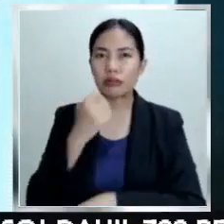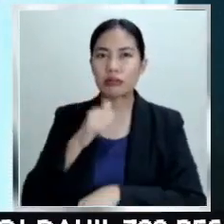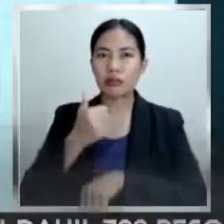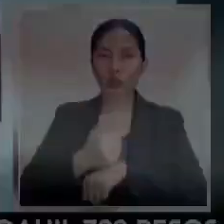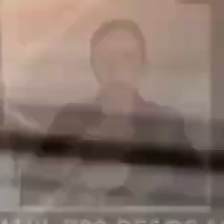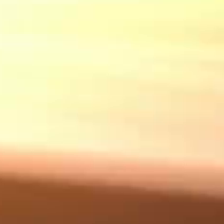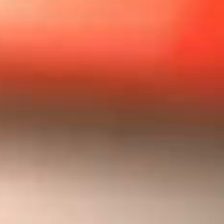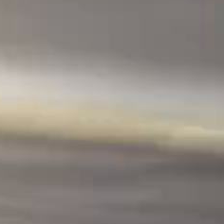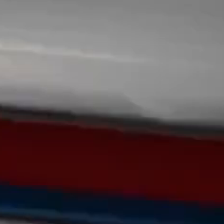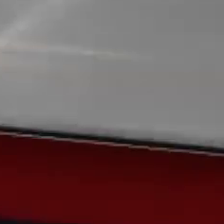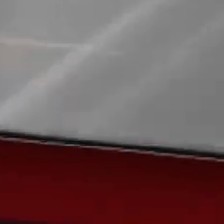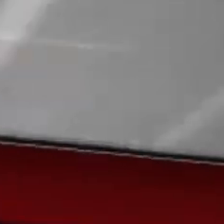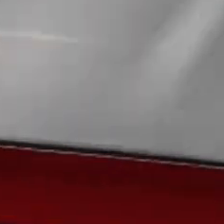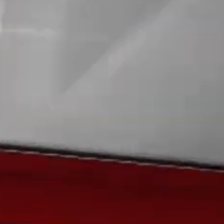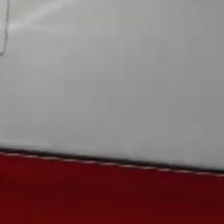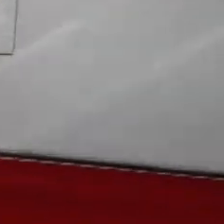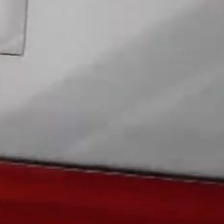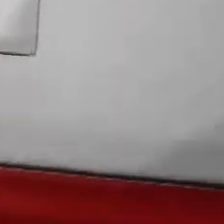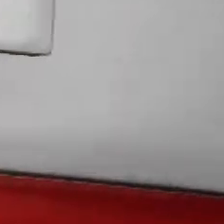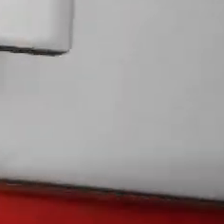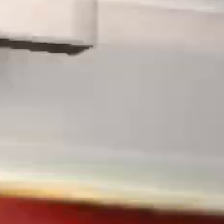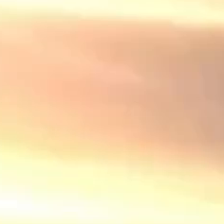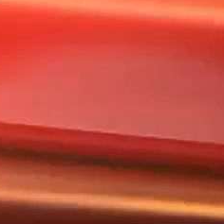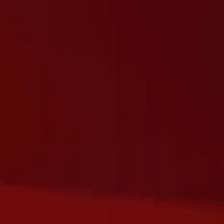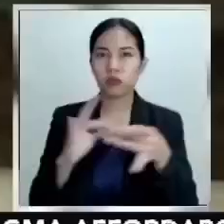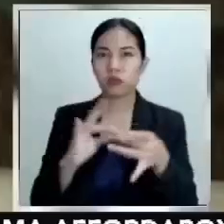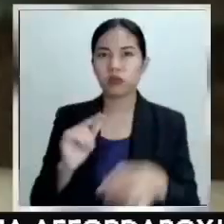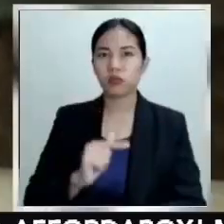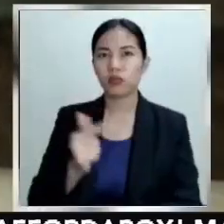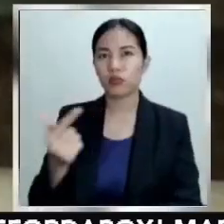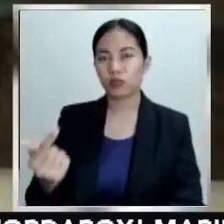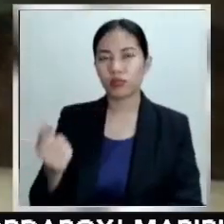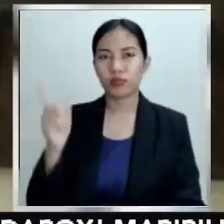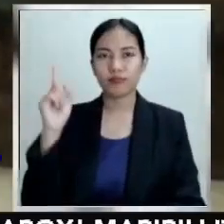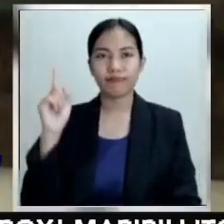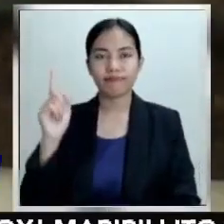tinutukan live ni Jonathan Andal. Jonathan.